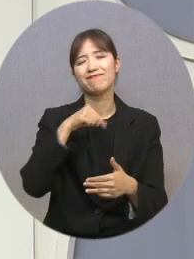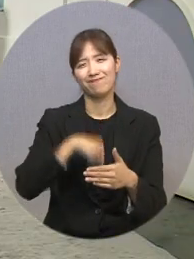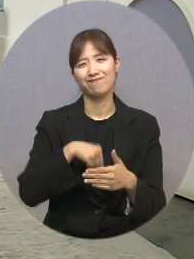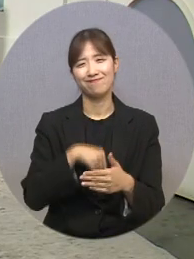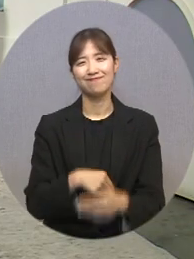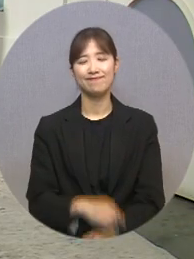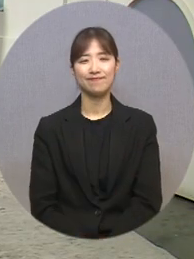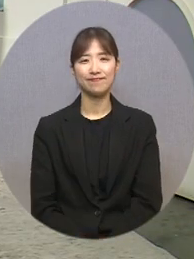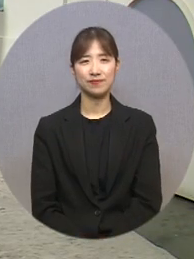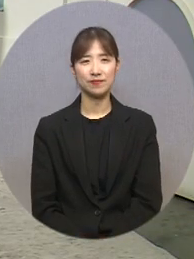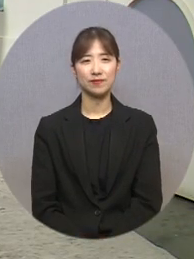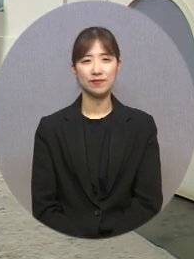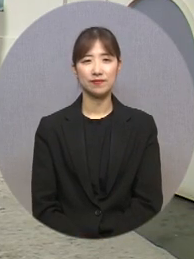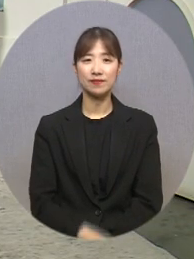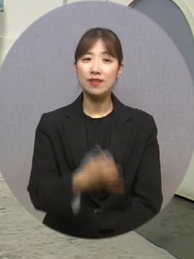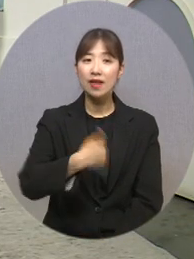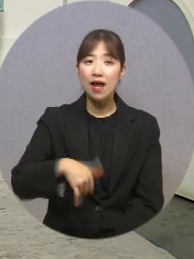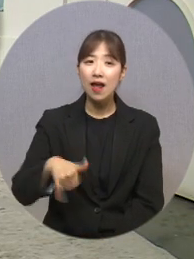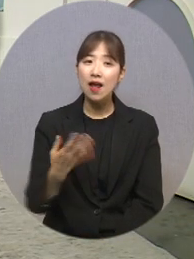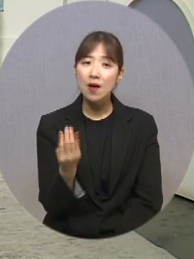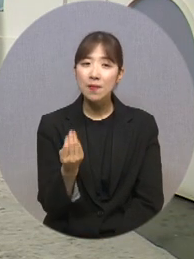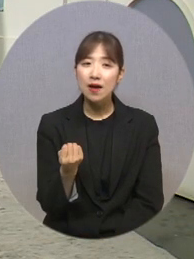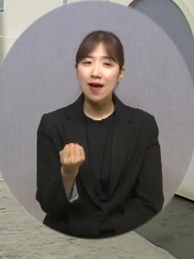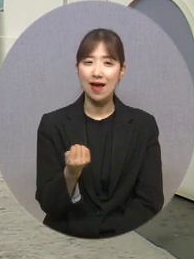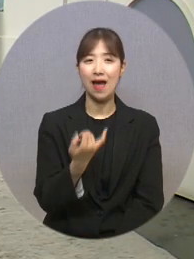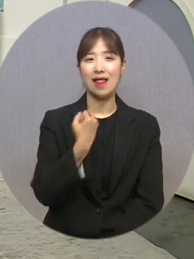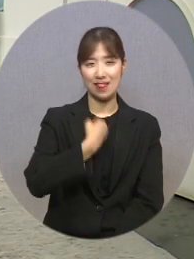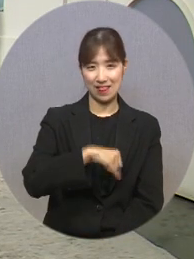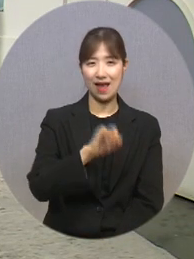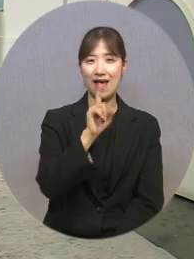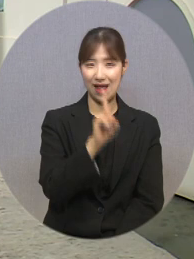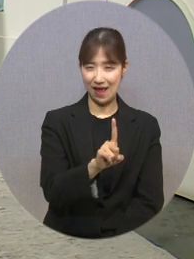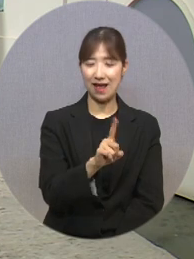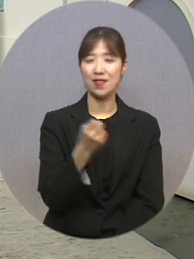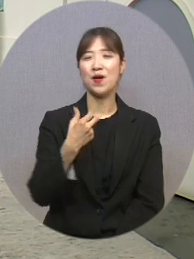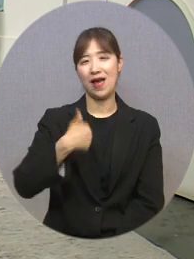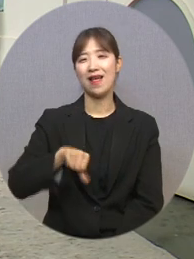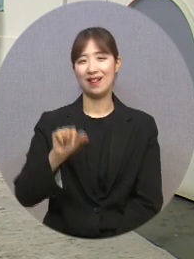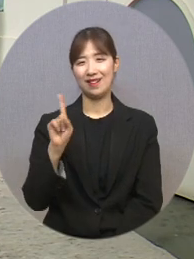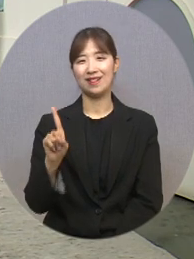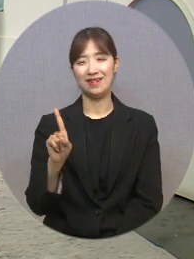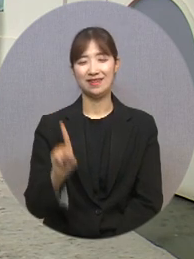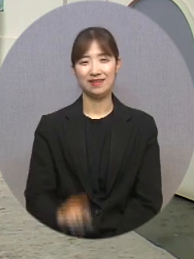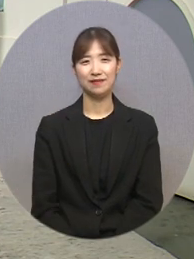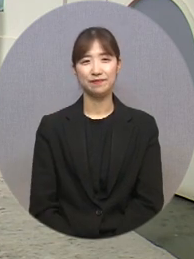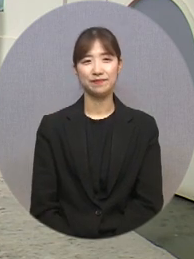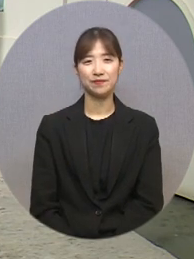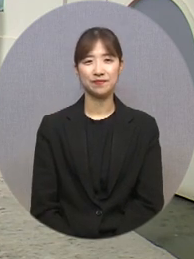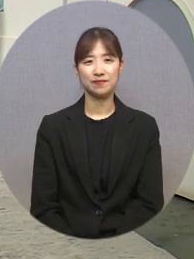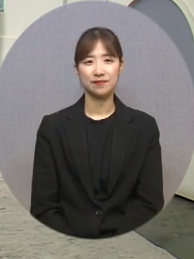많이 들었습니다. 슬아에는 자녀가 지금 큰애가 딸이 하나 있고요. 예. 아들이 하나 있습니다. 아,